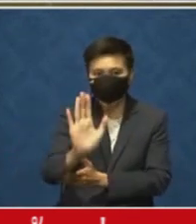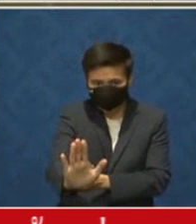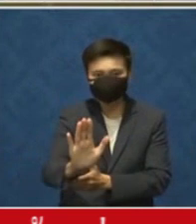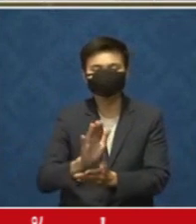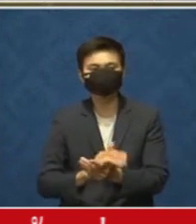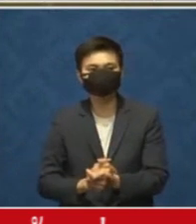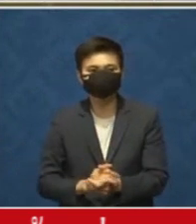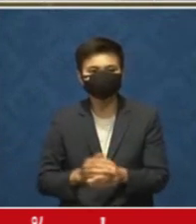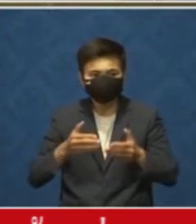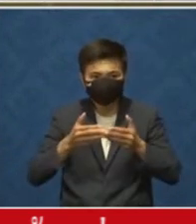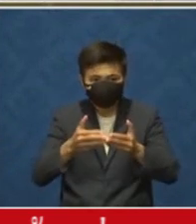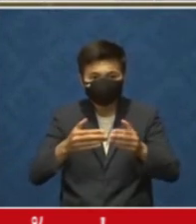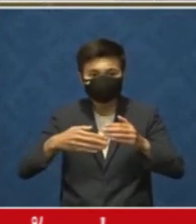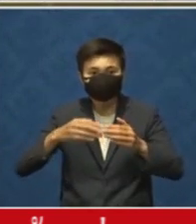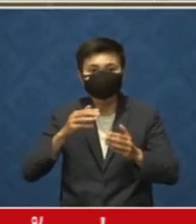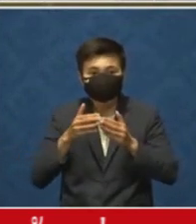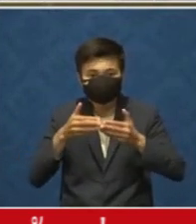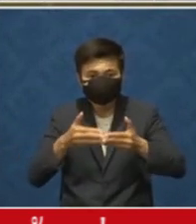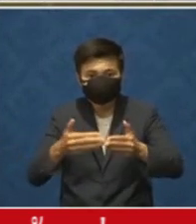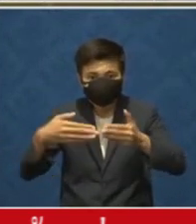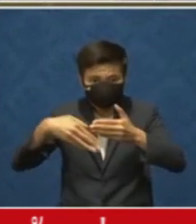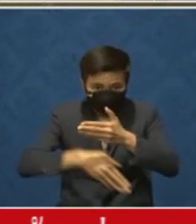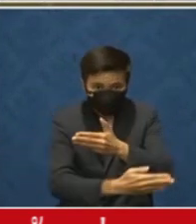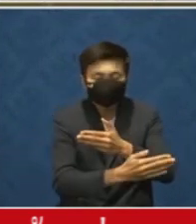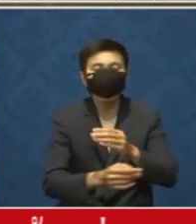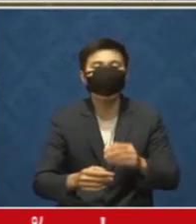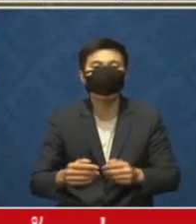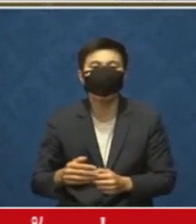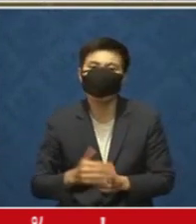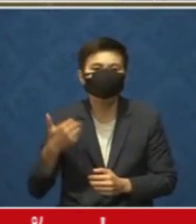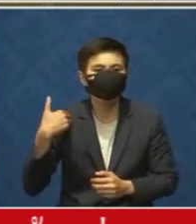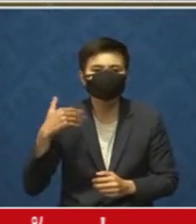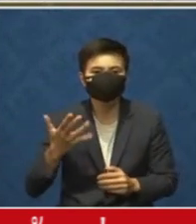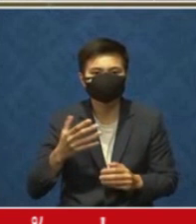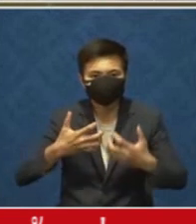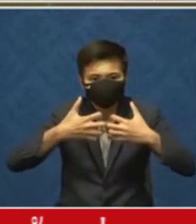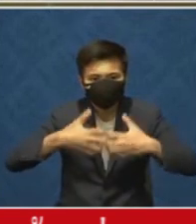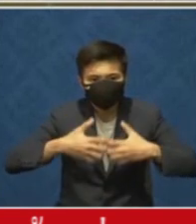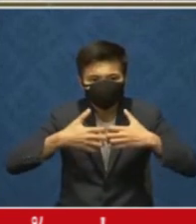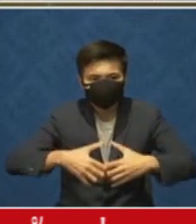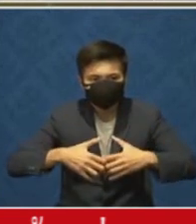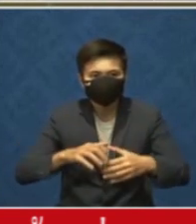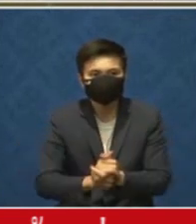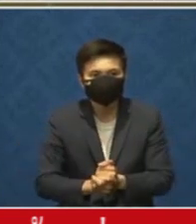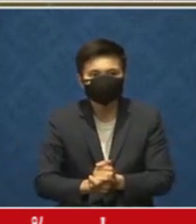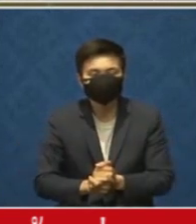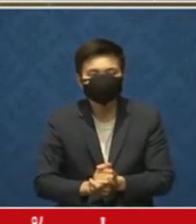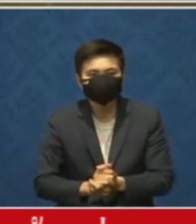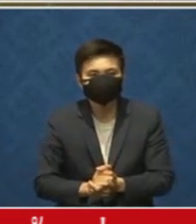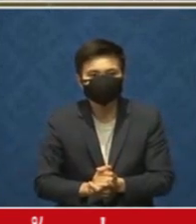เรือดำน้ำไม่มีเครื่องยนต์ครับ German Embassy say about MTU engine of